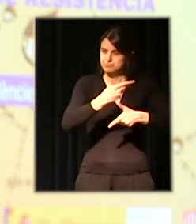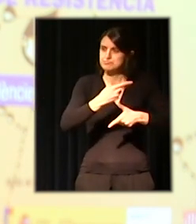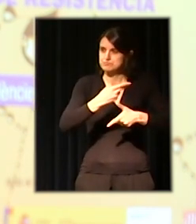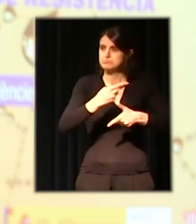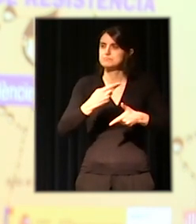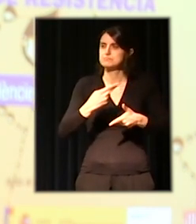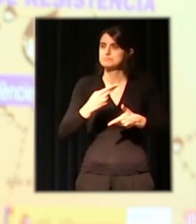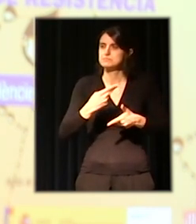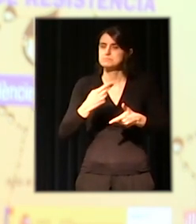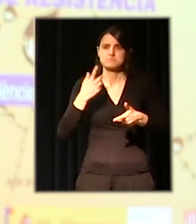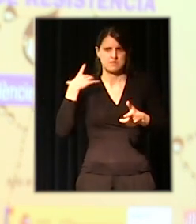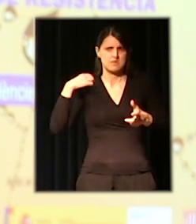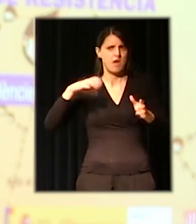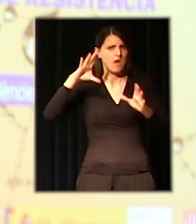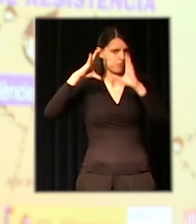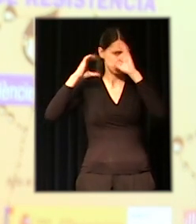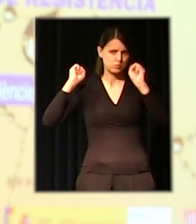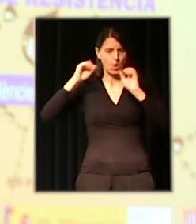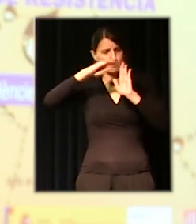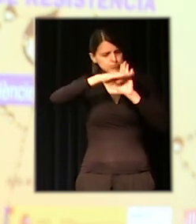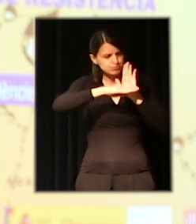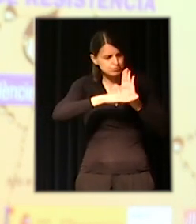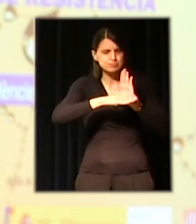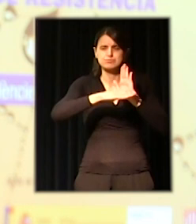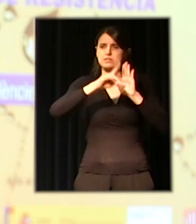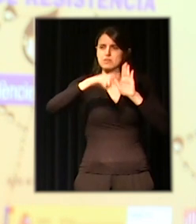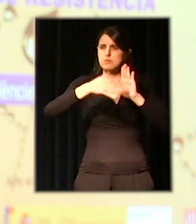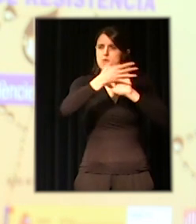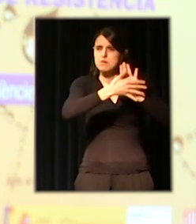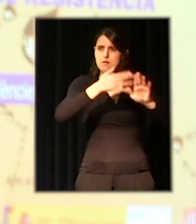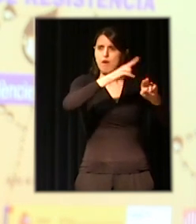un protocol, s'han fet taules a nivell territorial